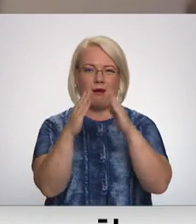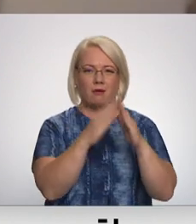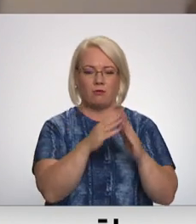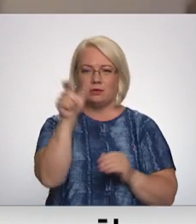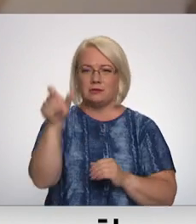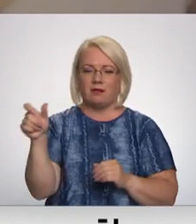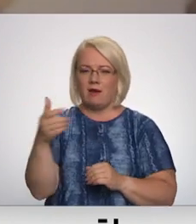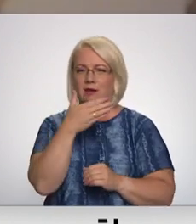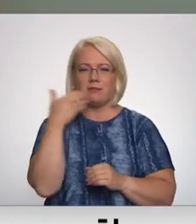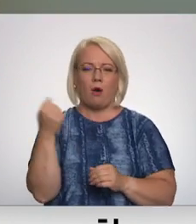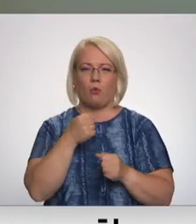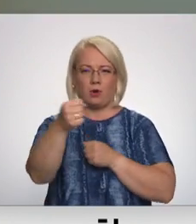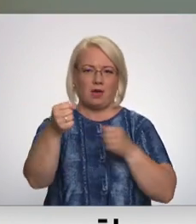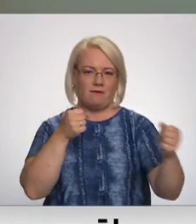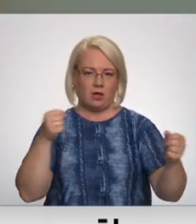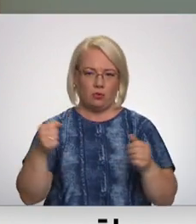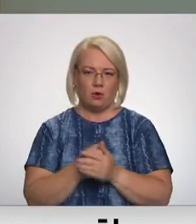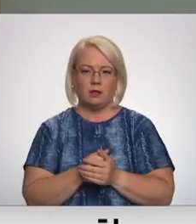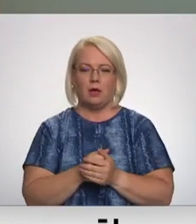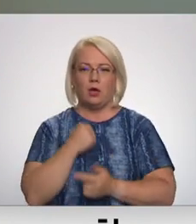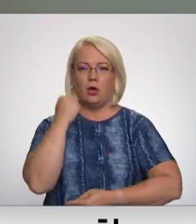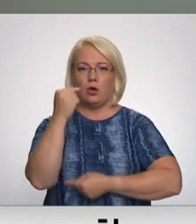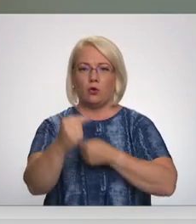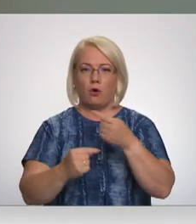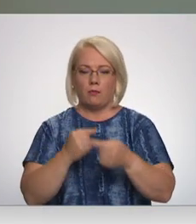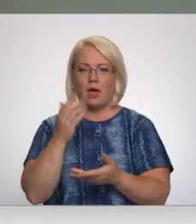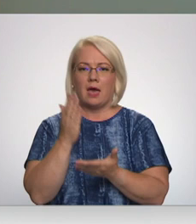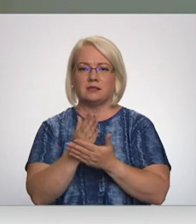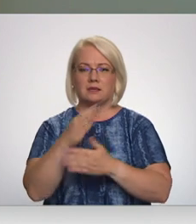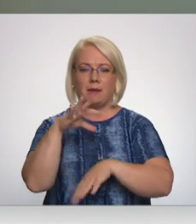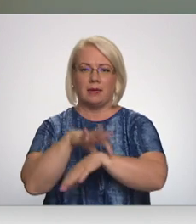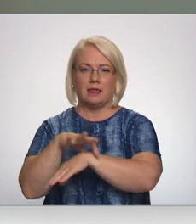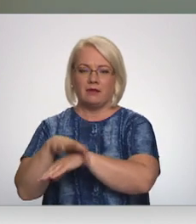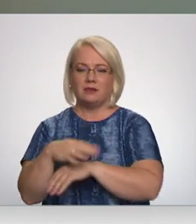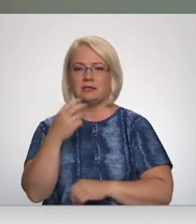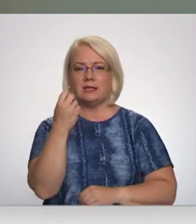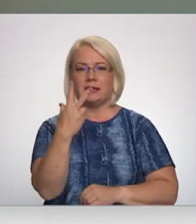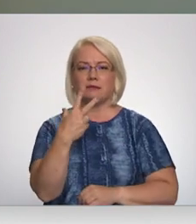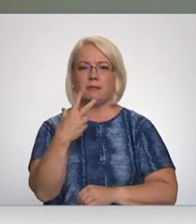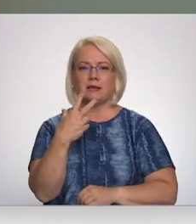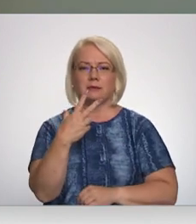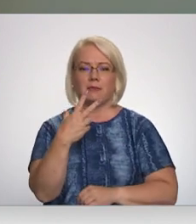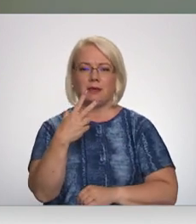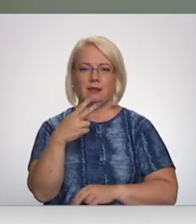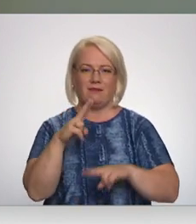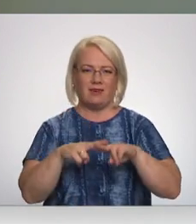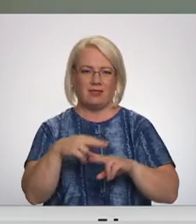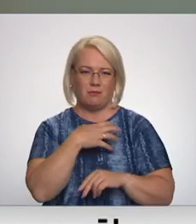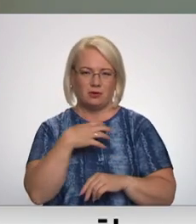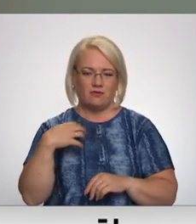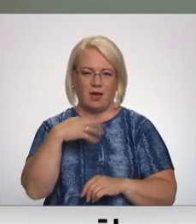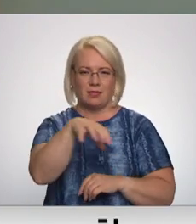cilvēks nav kur izvietot. Joprojām mēs esam identificējuši 13 pašvaldības, skaitā arī pēc